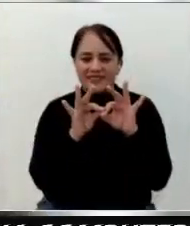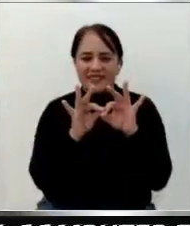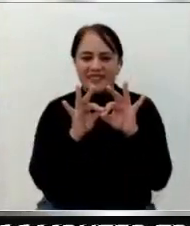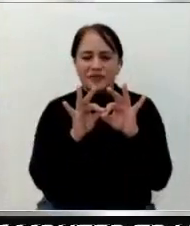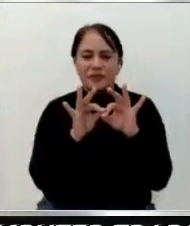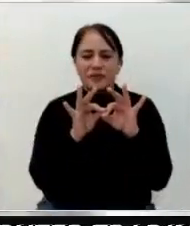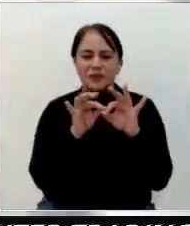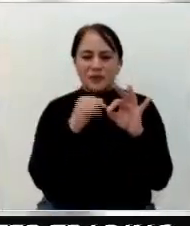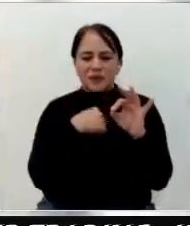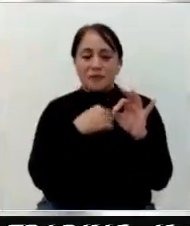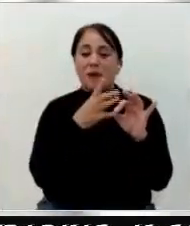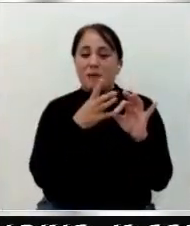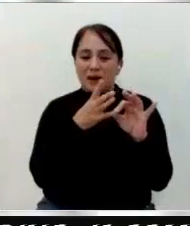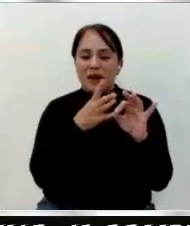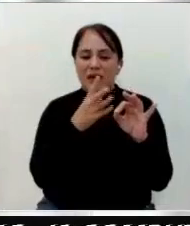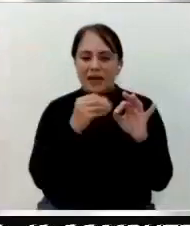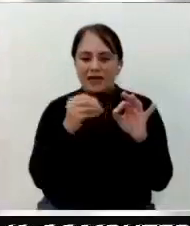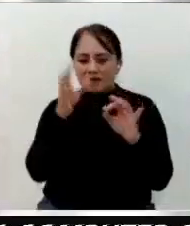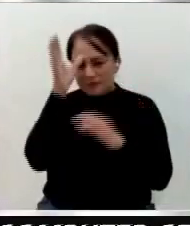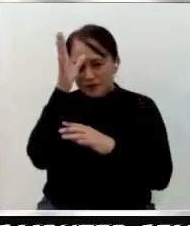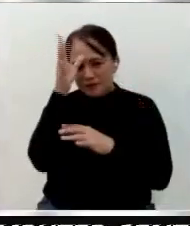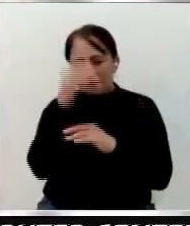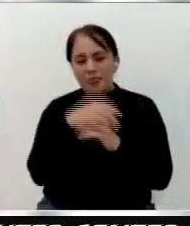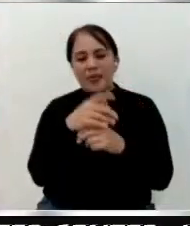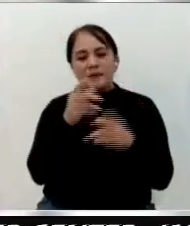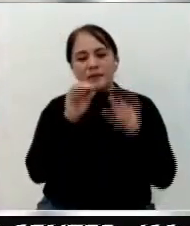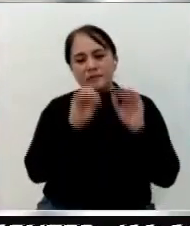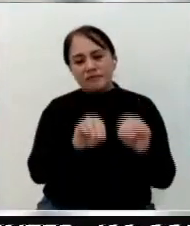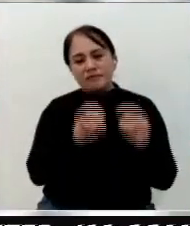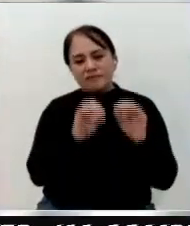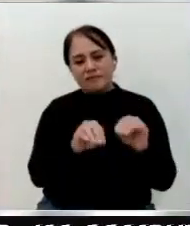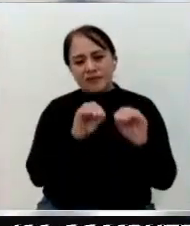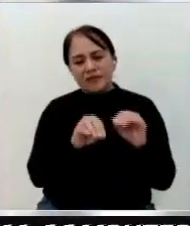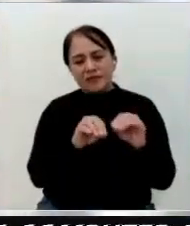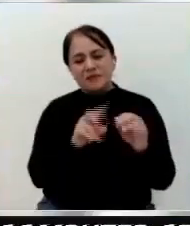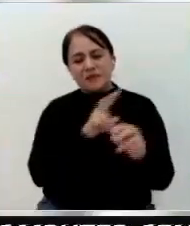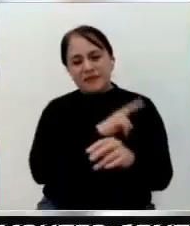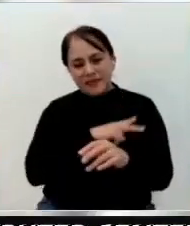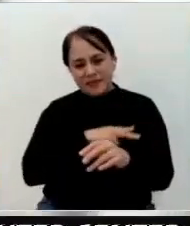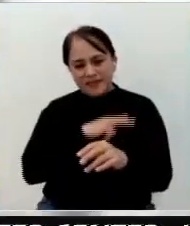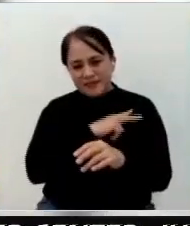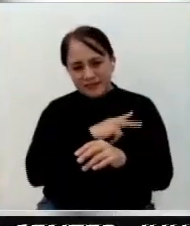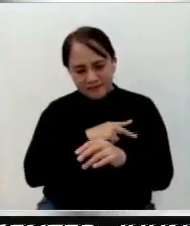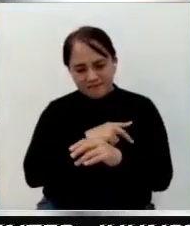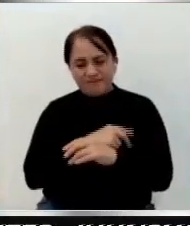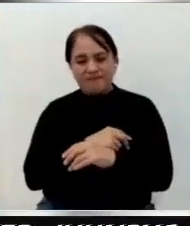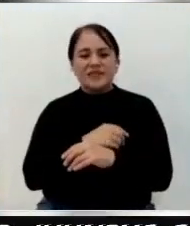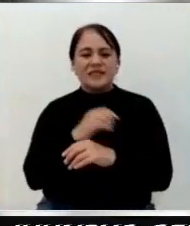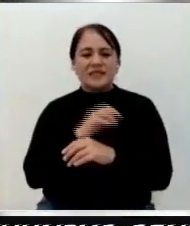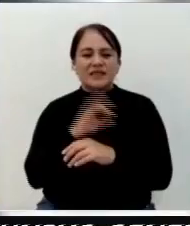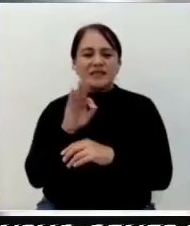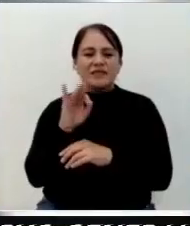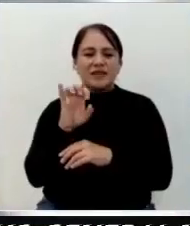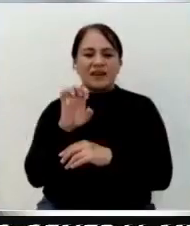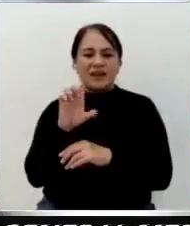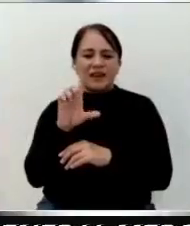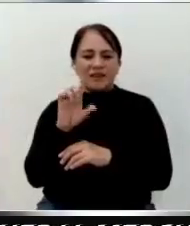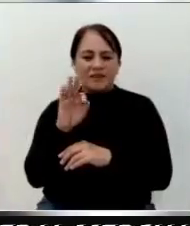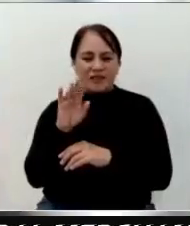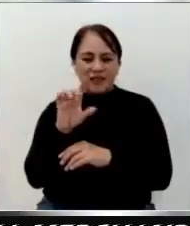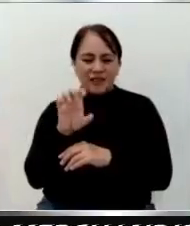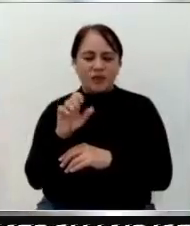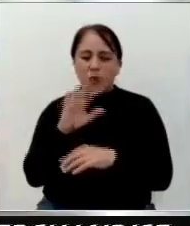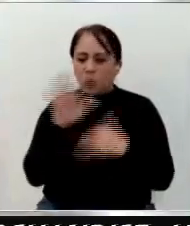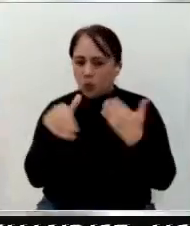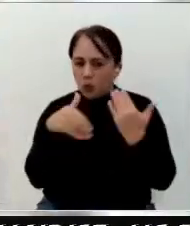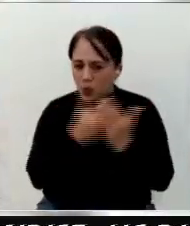magtuturo sa kanila ng mga values tulad ng Firefly katulad ng alitaptap lahat tayong tao ay may dala-dalang ilaw